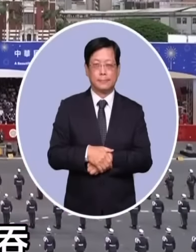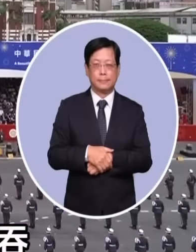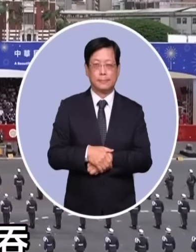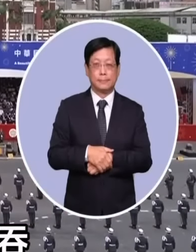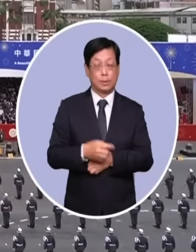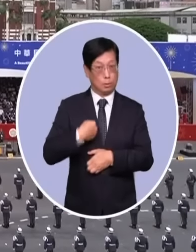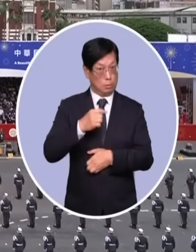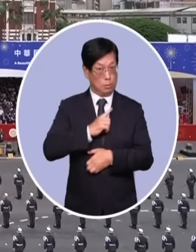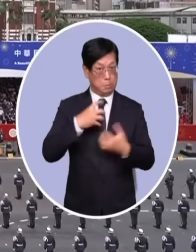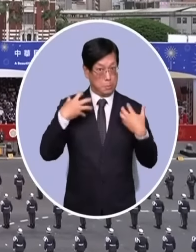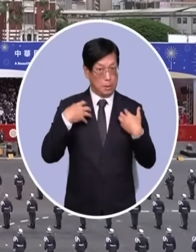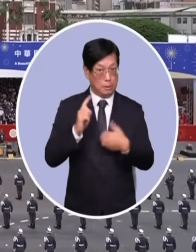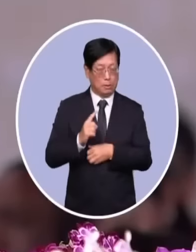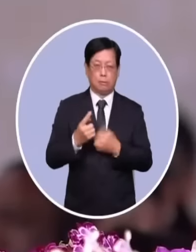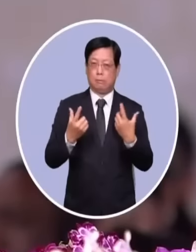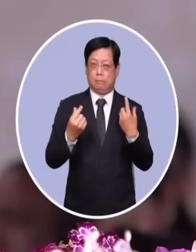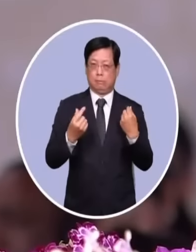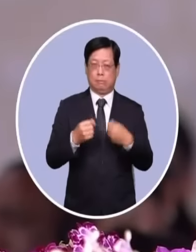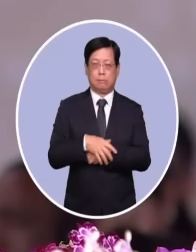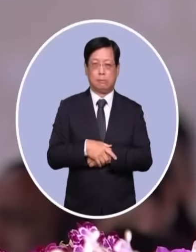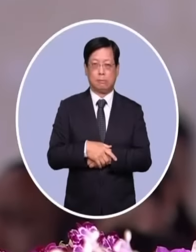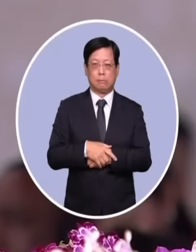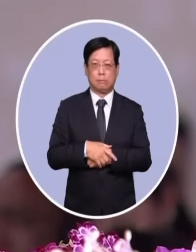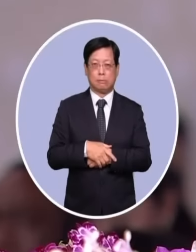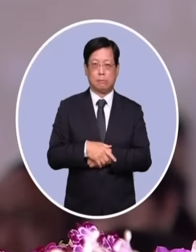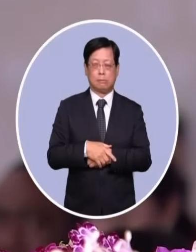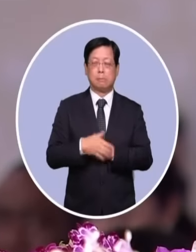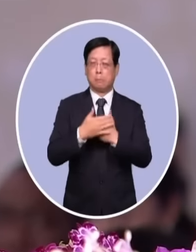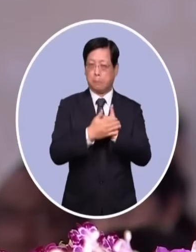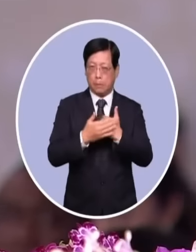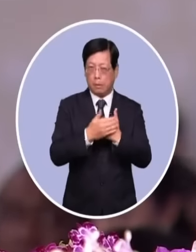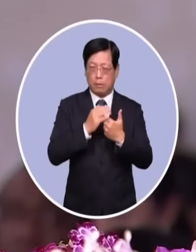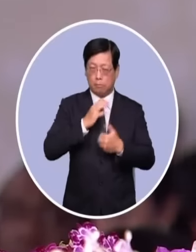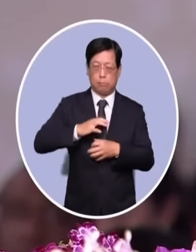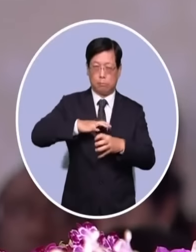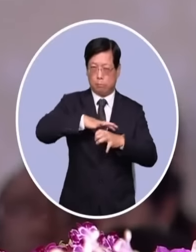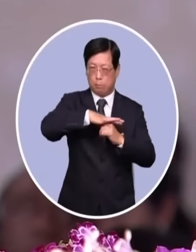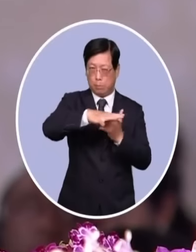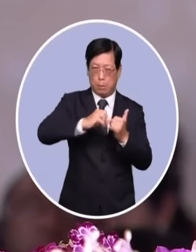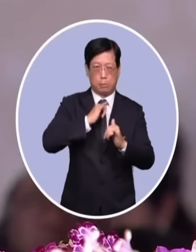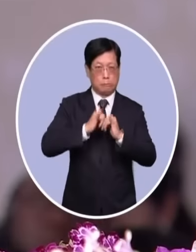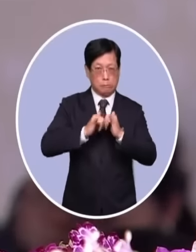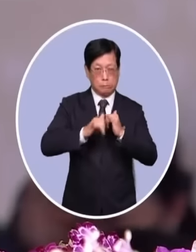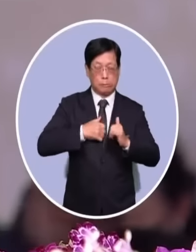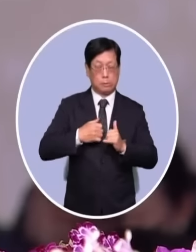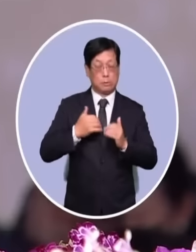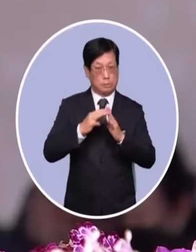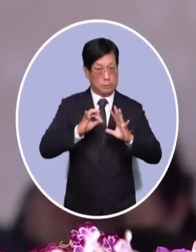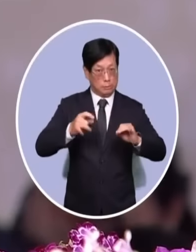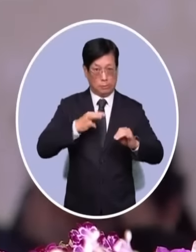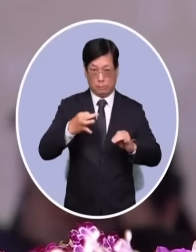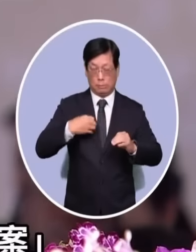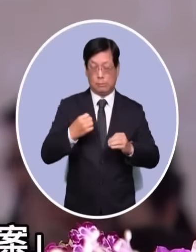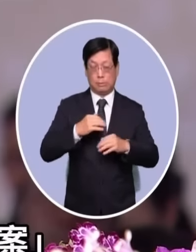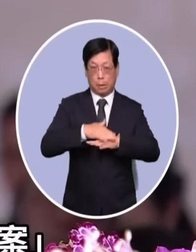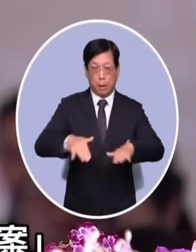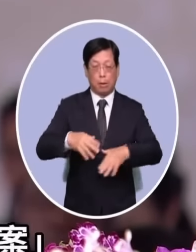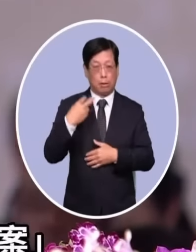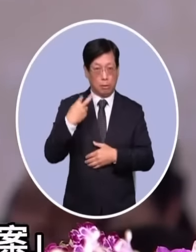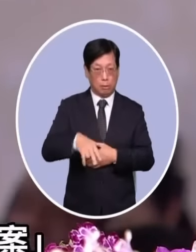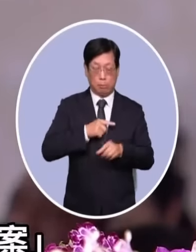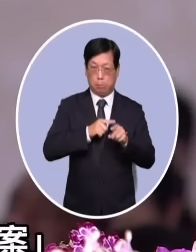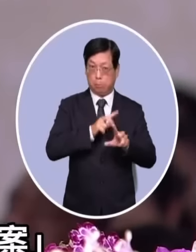我的使命也是保护全体国人生命财产安全，坚定落